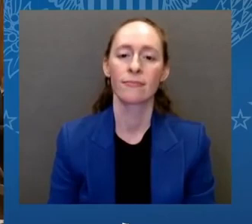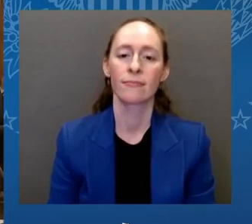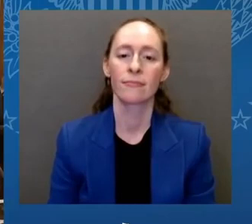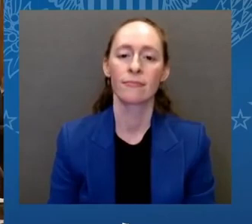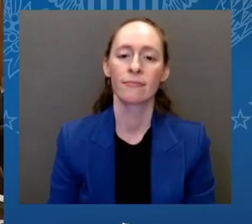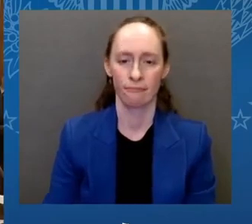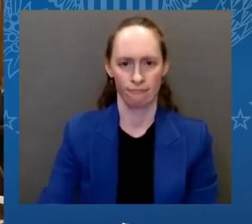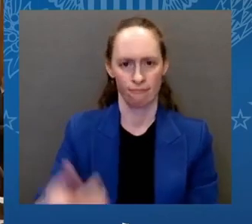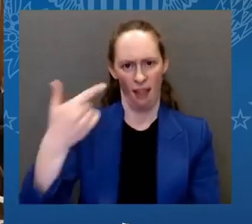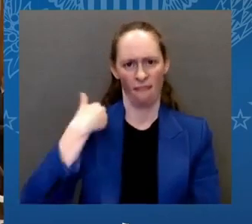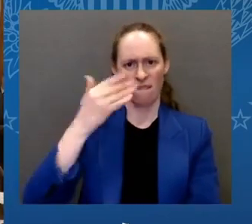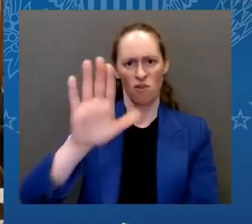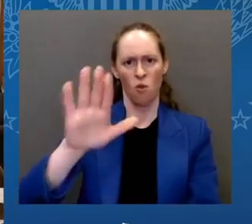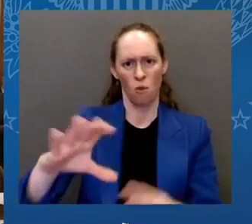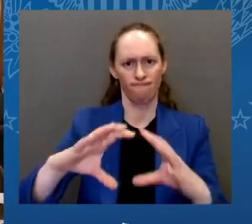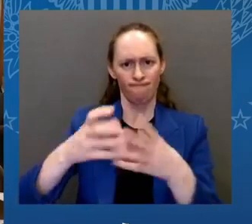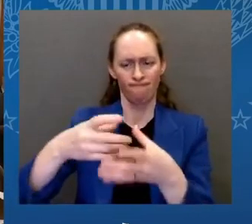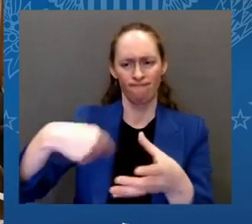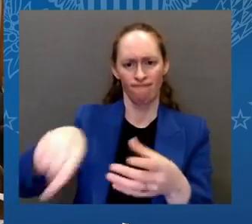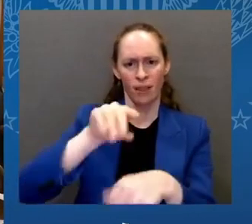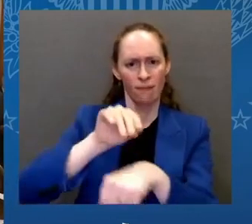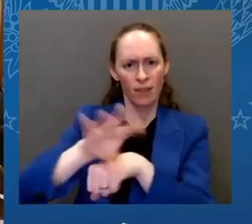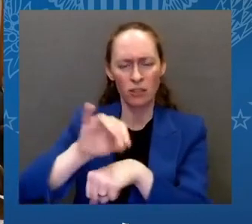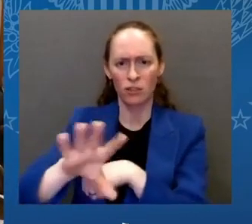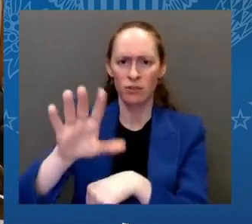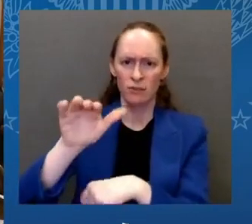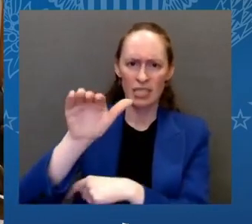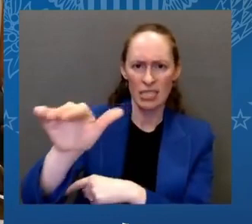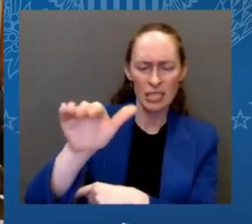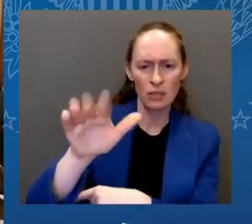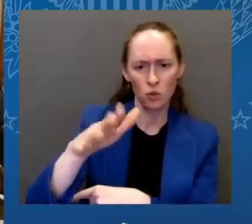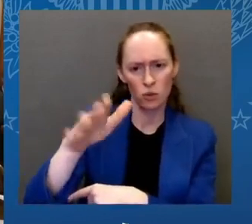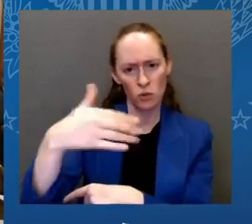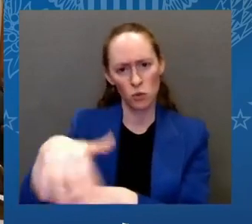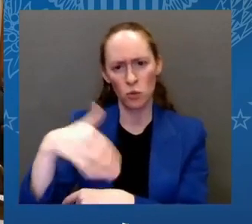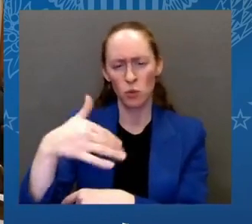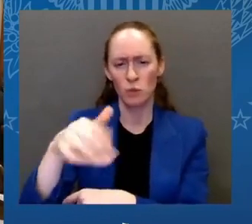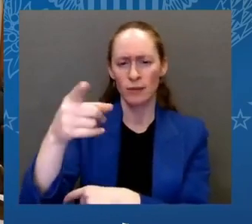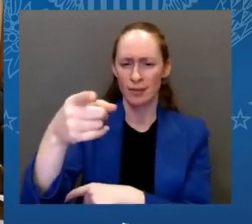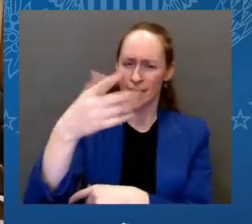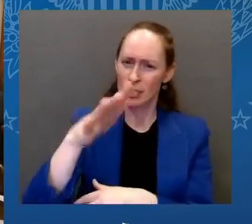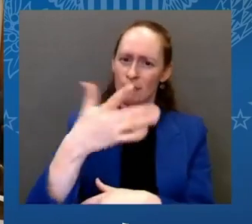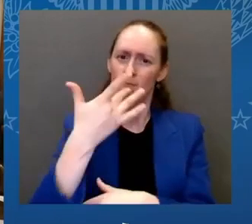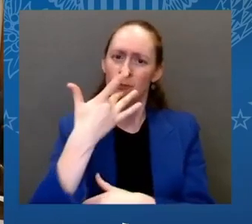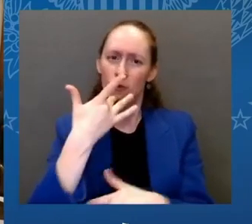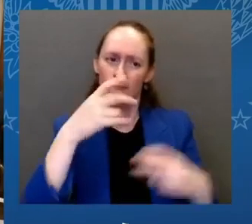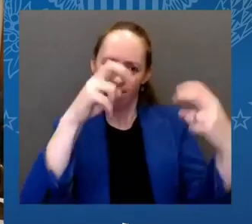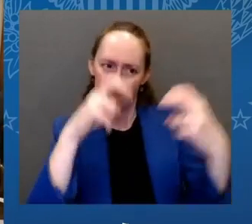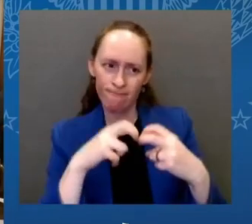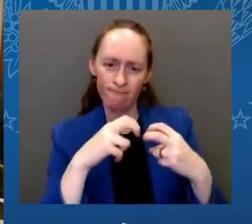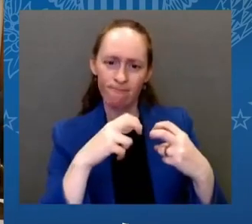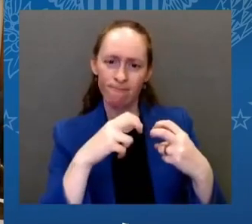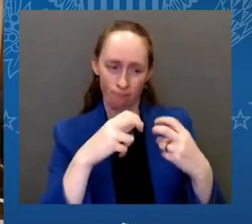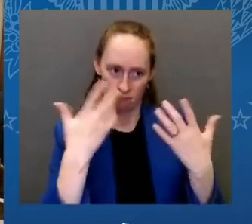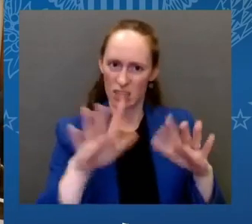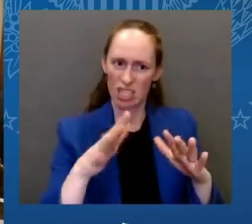важлива зустріч і особиста зустріч, як сьогодні. Ви говорили сьогодні, спілкувалися з президентом Зеленським більше 2 годин.